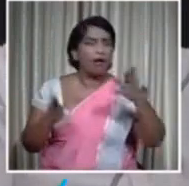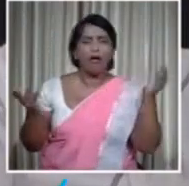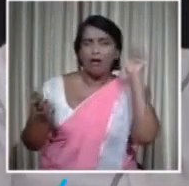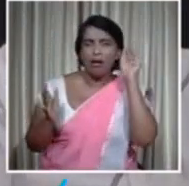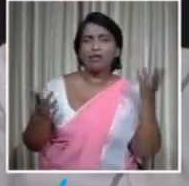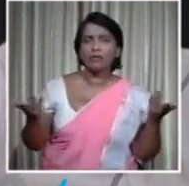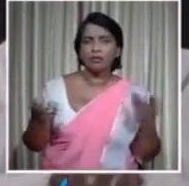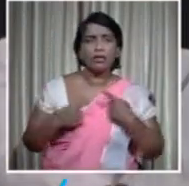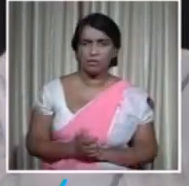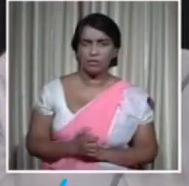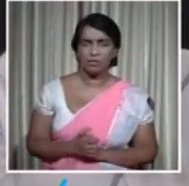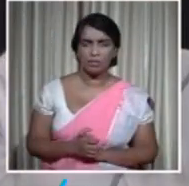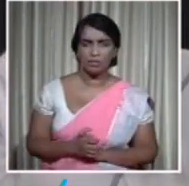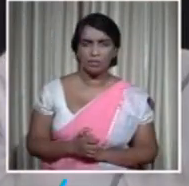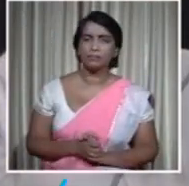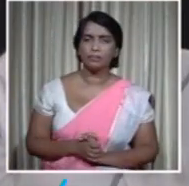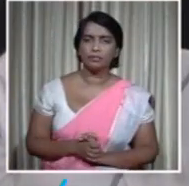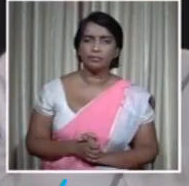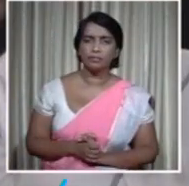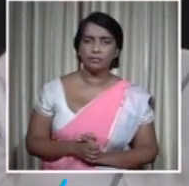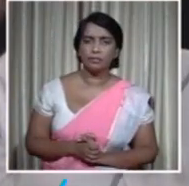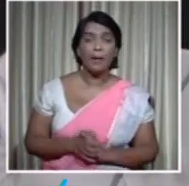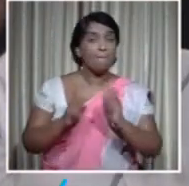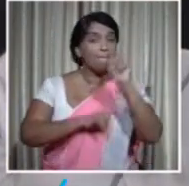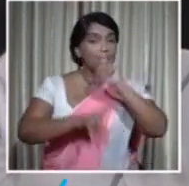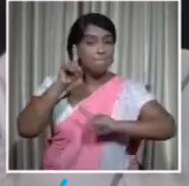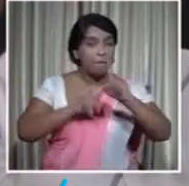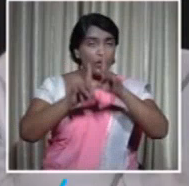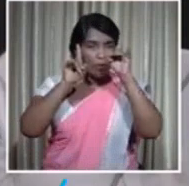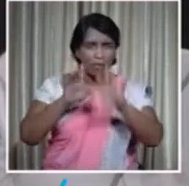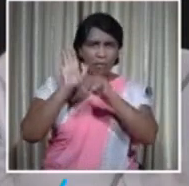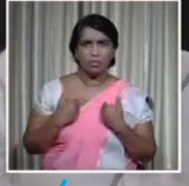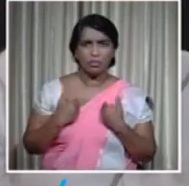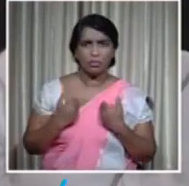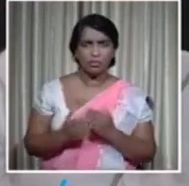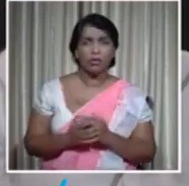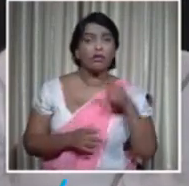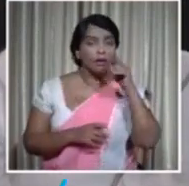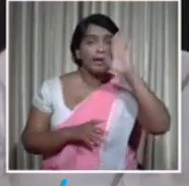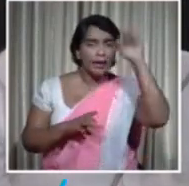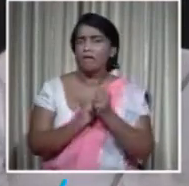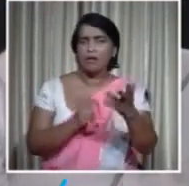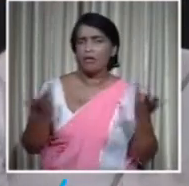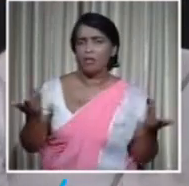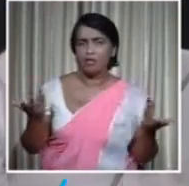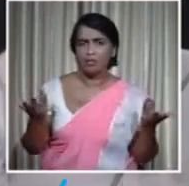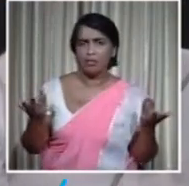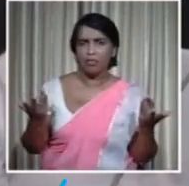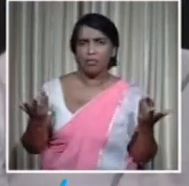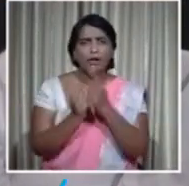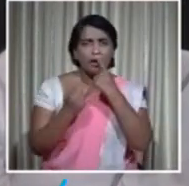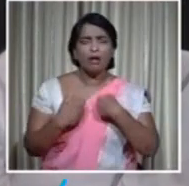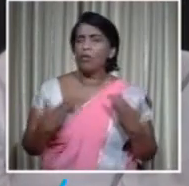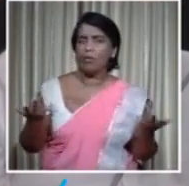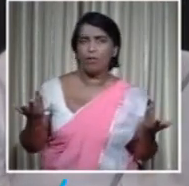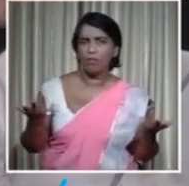අහන්නේ? කාටද මේවා කියන්නේ? කාටද කියන්නේ? පාර්ලිමේන්තුව මේ විදිහට හැල්ලු කරන්න පුළුවන්ද? අපිට මොකද්ද කරන්න කියන්නේ? අපිට මොකද්ද කරන්න